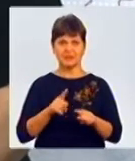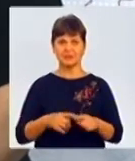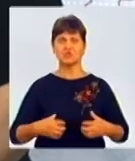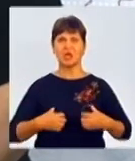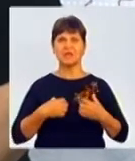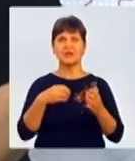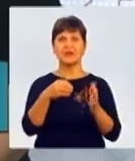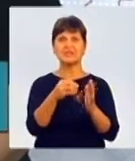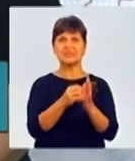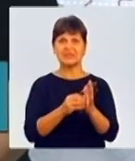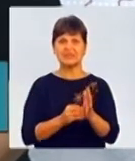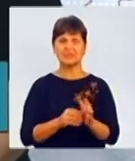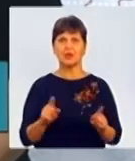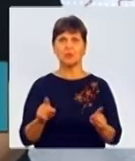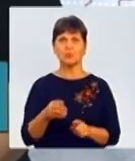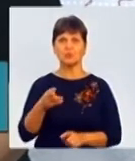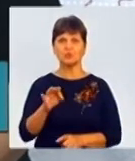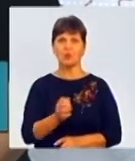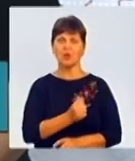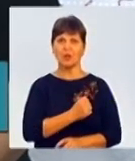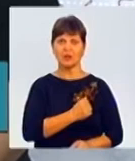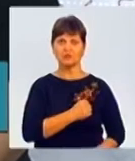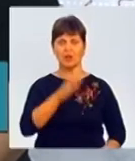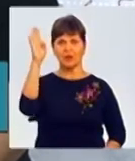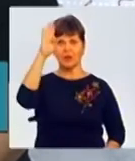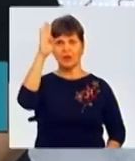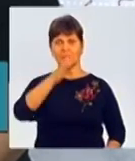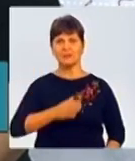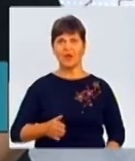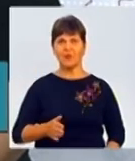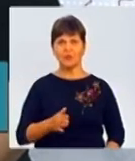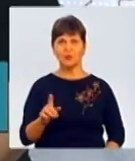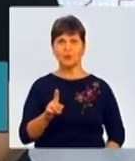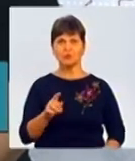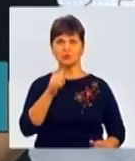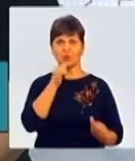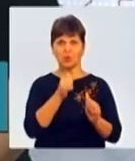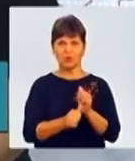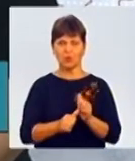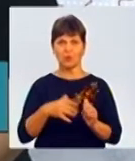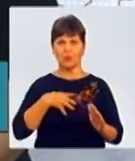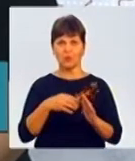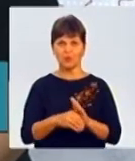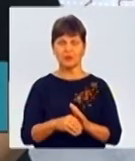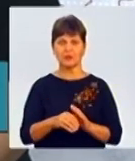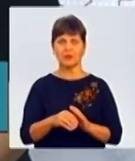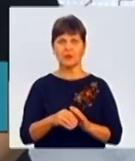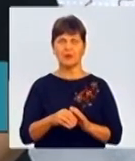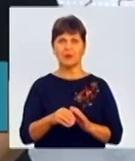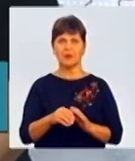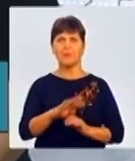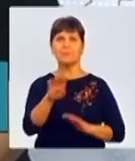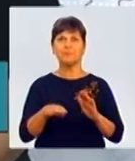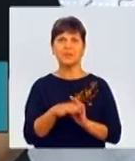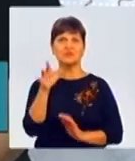що, на жаль, на водоймах щороку гине більше людей, ніж під час бойових дій на сході